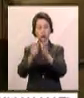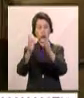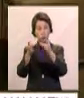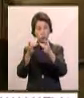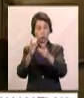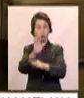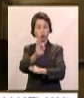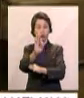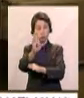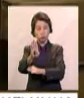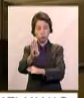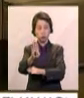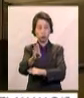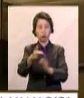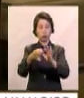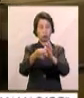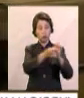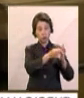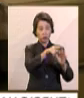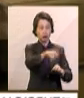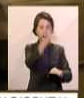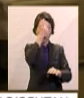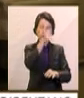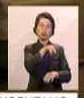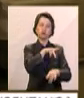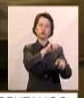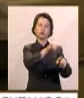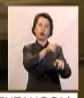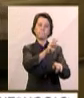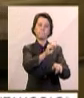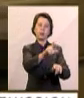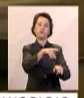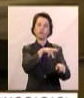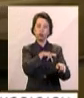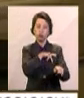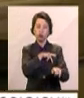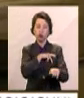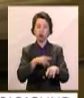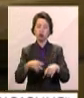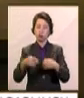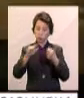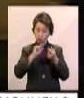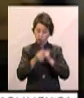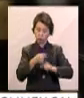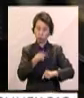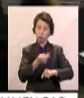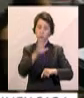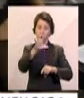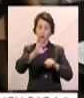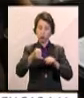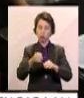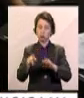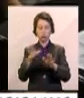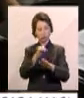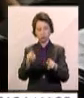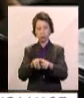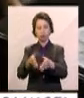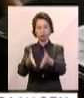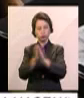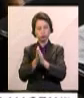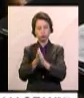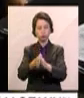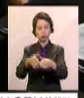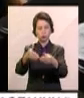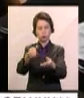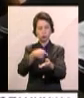sosial Facebook milik Datuk Seri Jamal. Selain ganti rugi am sebanyak RM5 juta, plaintif turut memohon ganti rugi